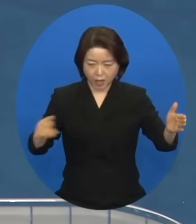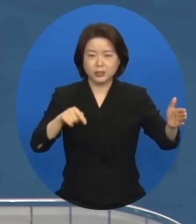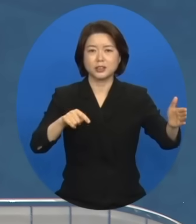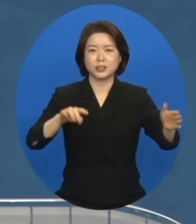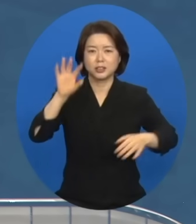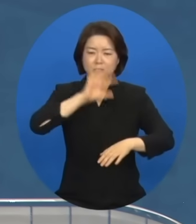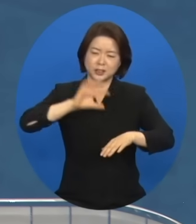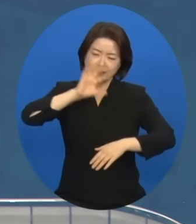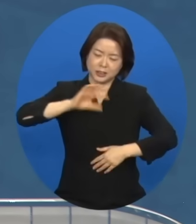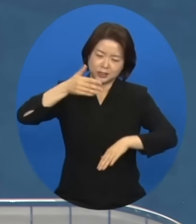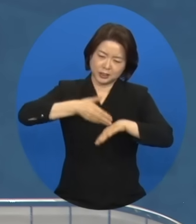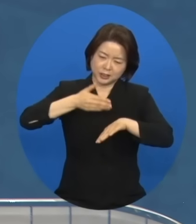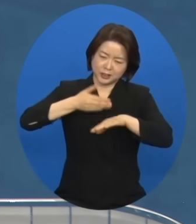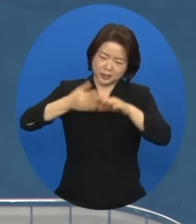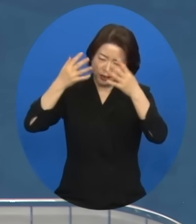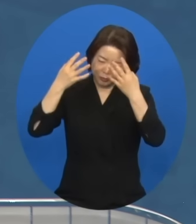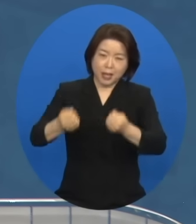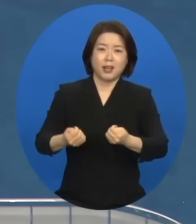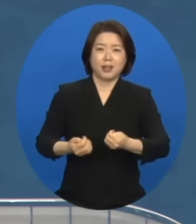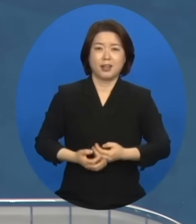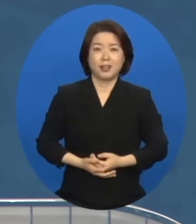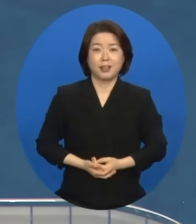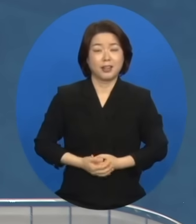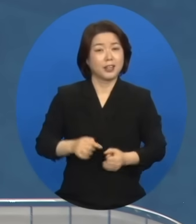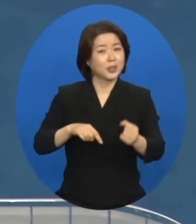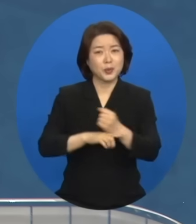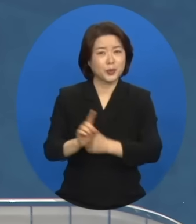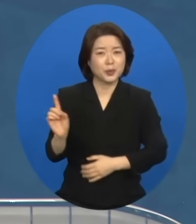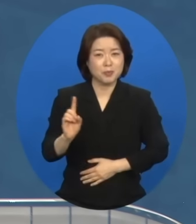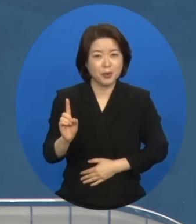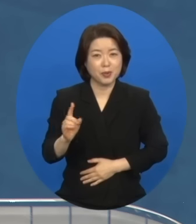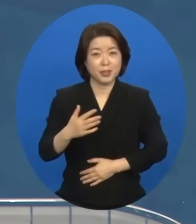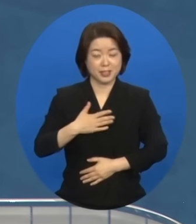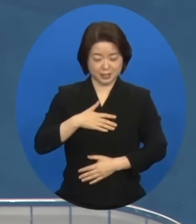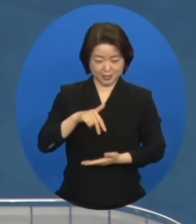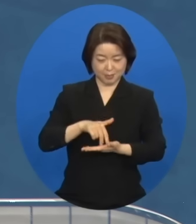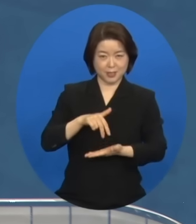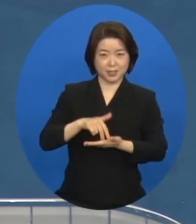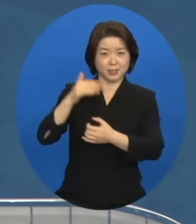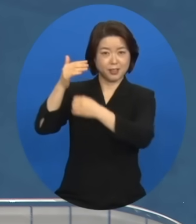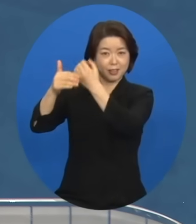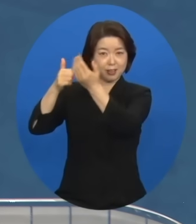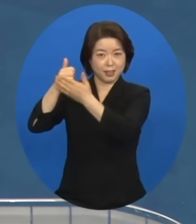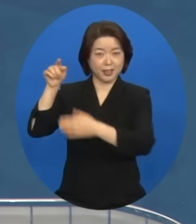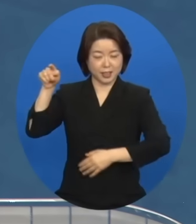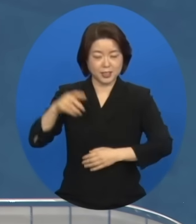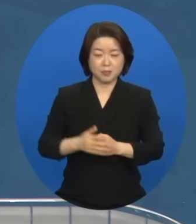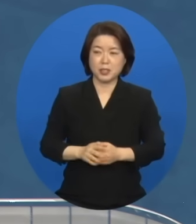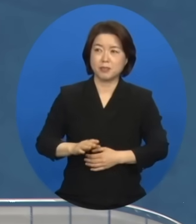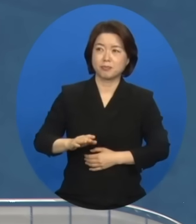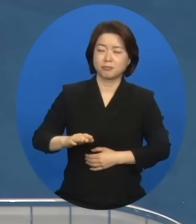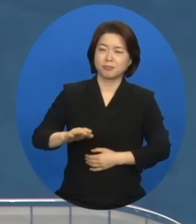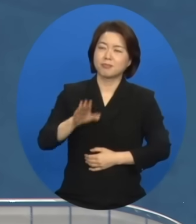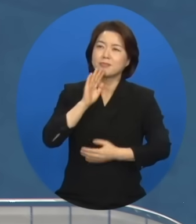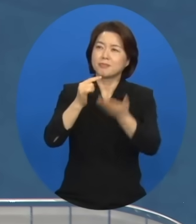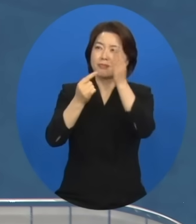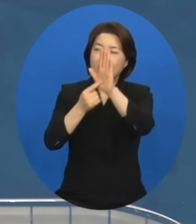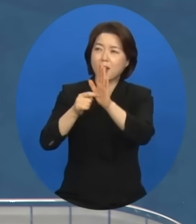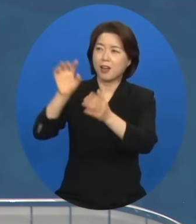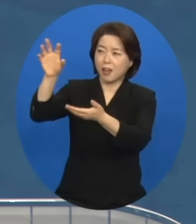그렇게 많은 연단을 받은 이유가 뭘까? 제게 있어서 하나님이 현실이지 못했던